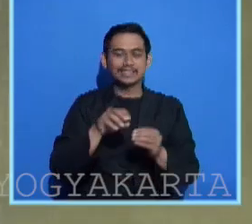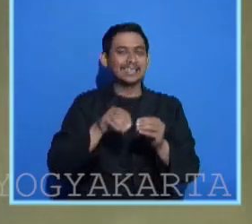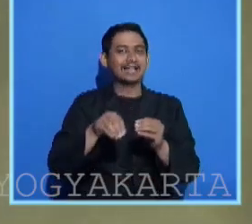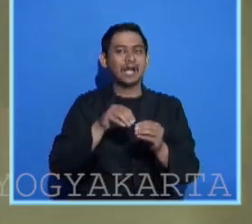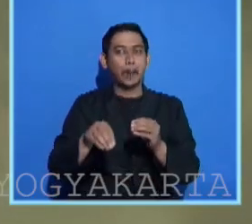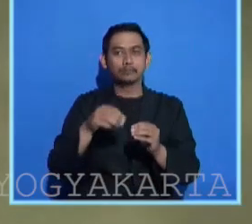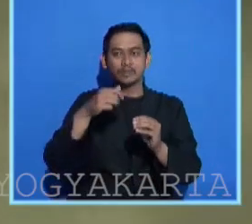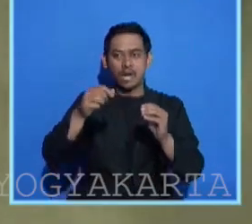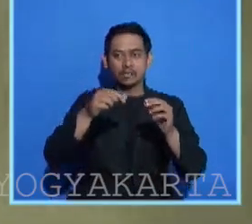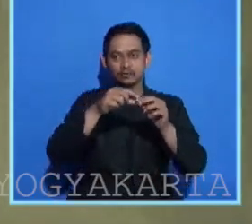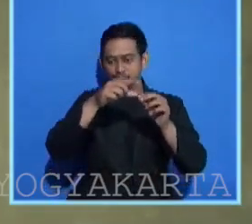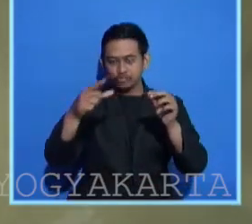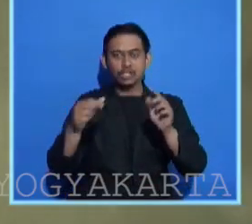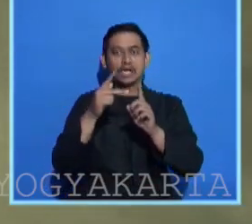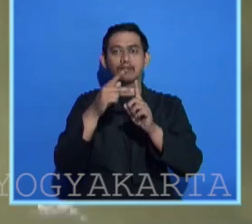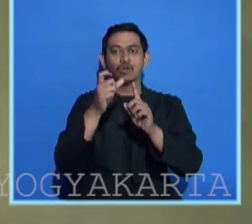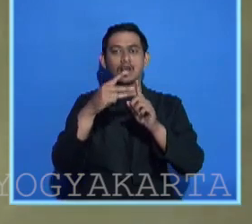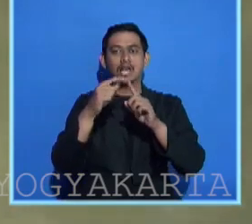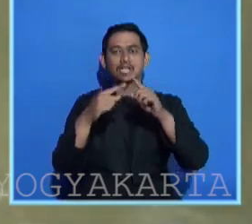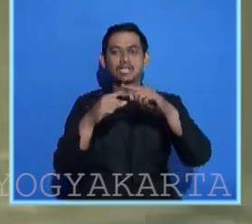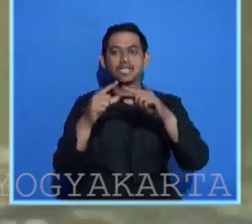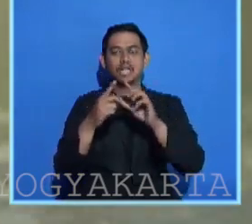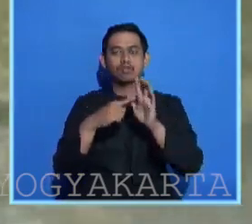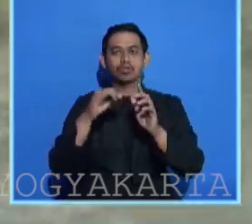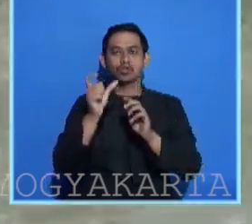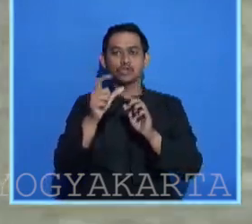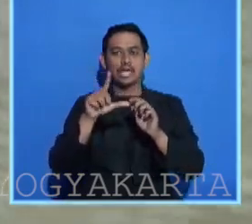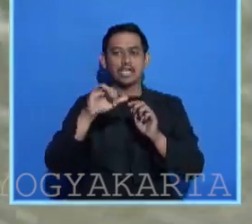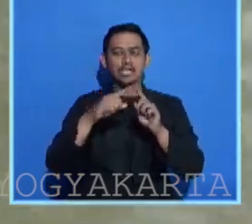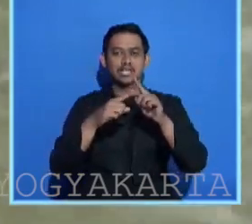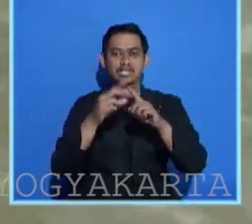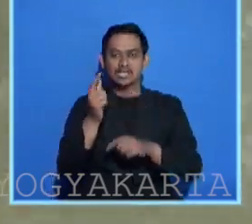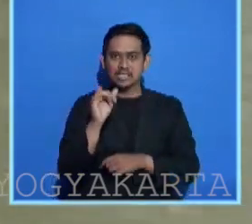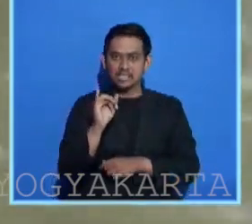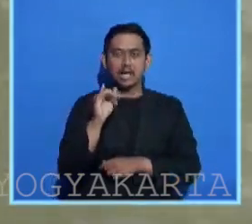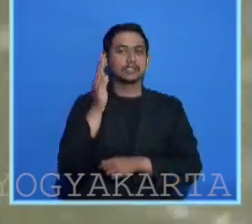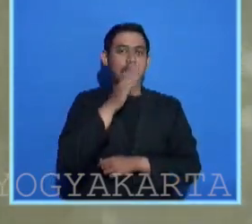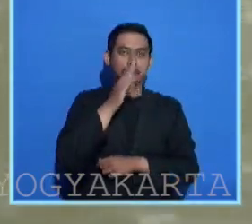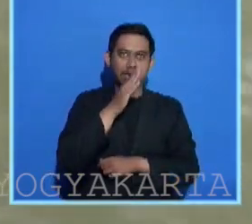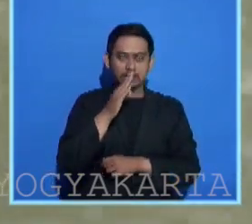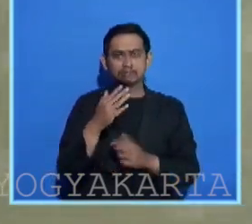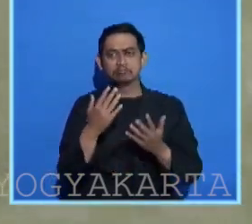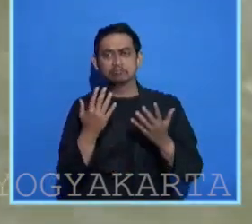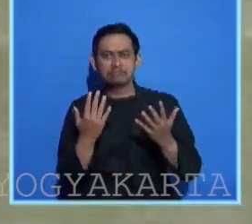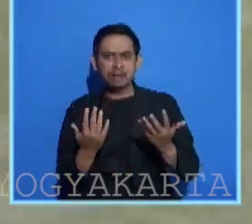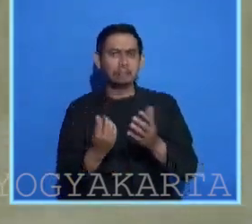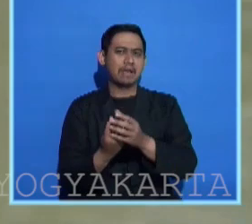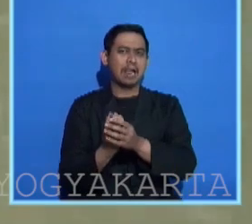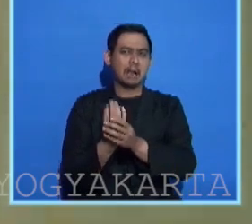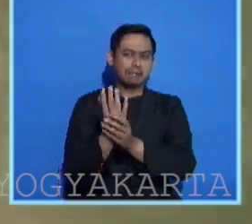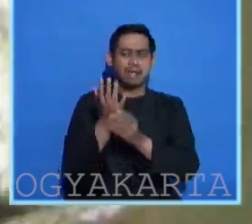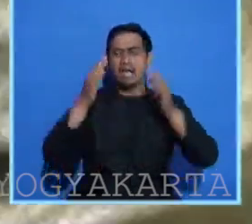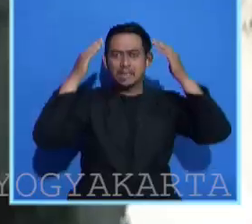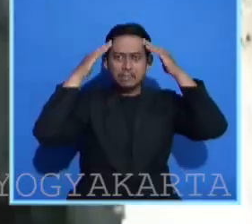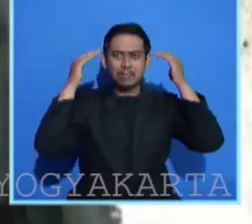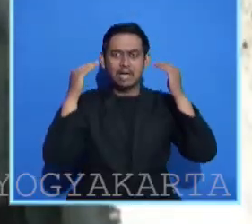Panton tanaman hortikultura kadestol Lombok sarto brambat ingkang wegah meniko dipun kemunadining warga Dusun Karang meniko